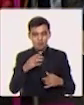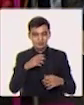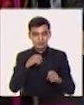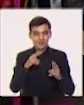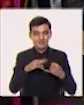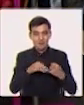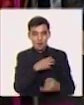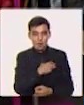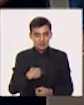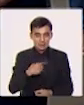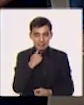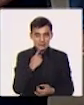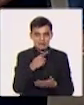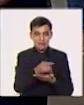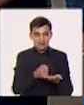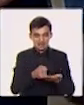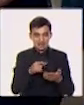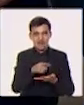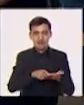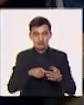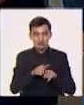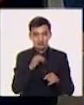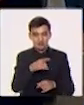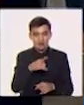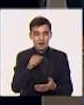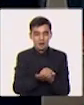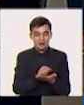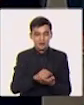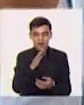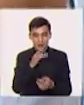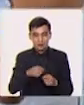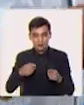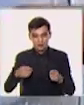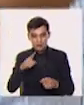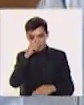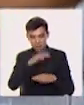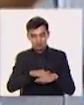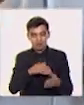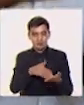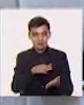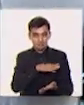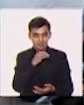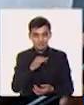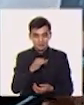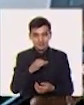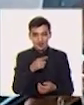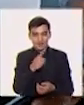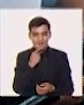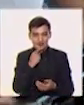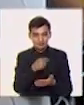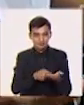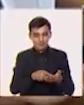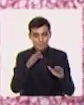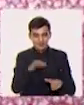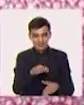қызыл сызыққа өтті деп танылып, оның жалға беру уақытын созудан әкімдік бас тартқан. Алайда әкімдік қызыл сызықта деп